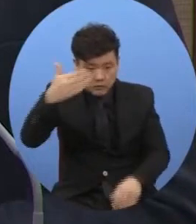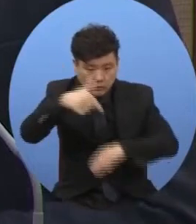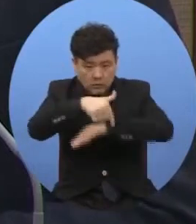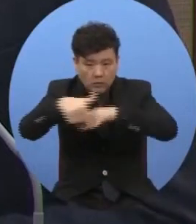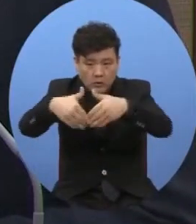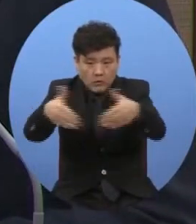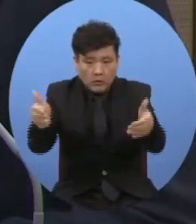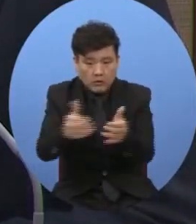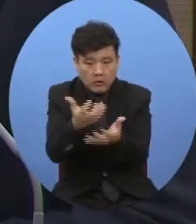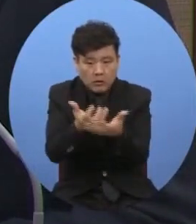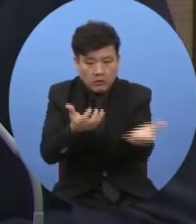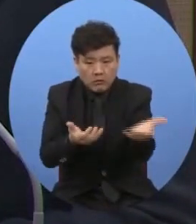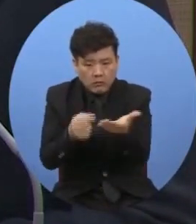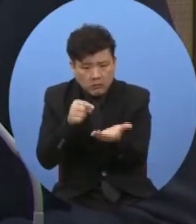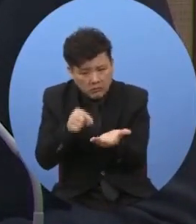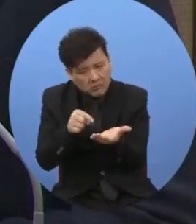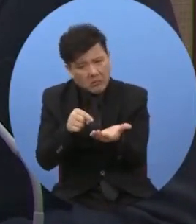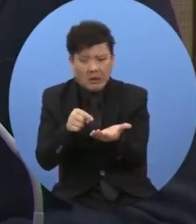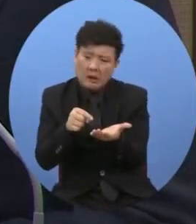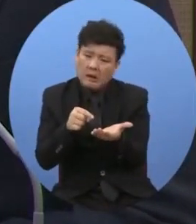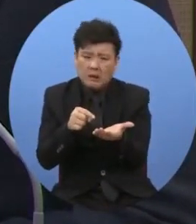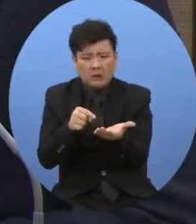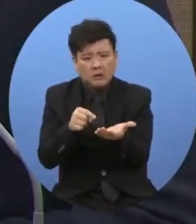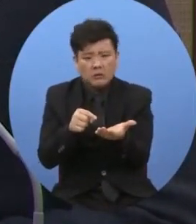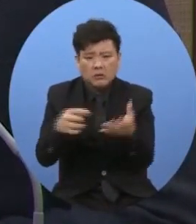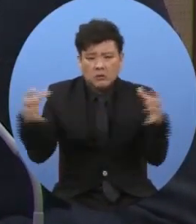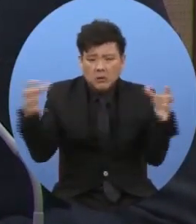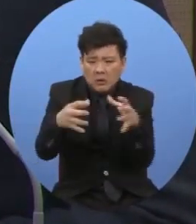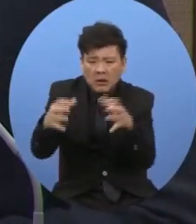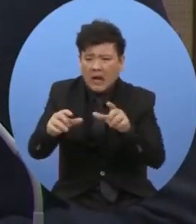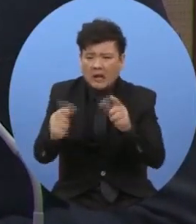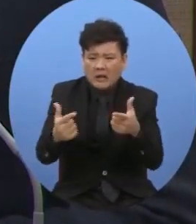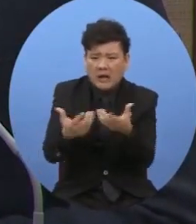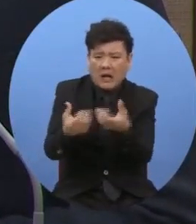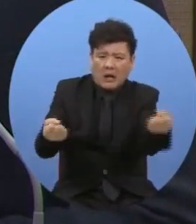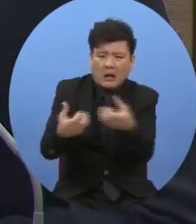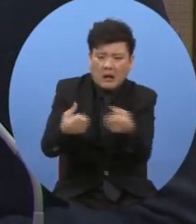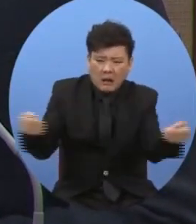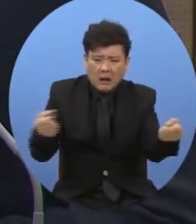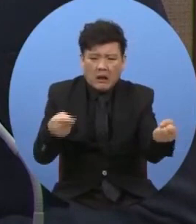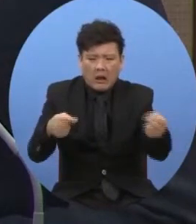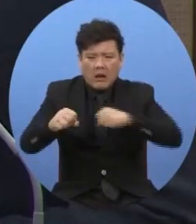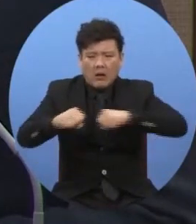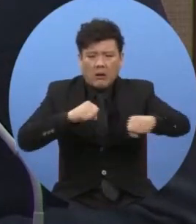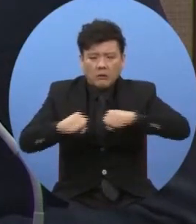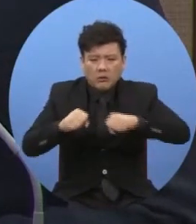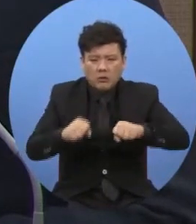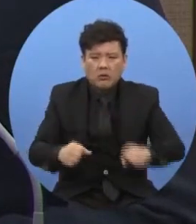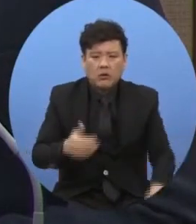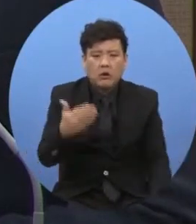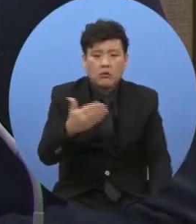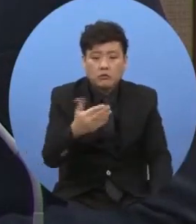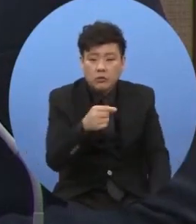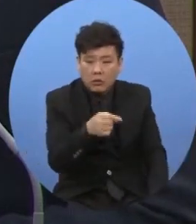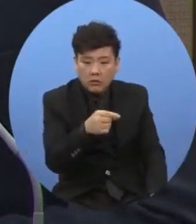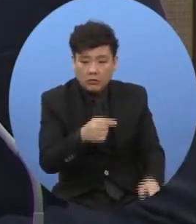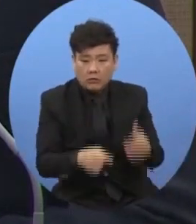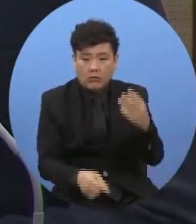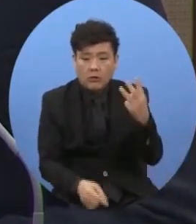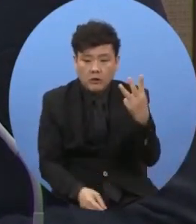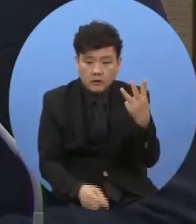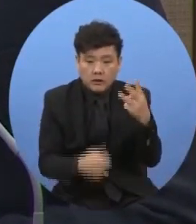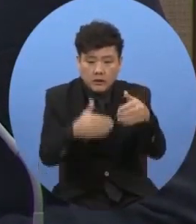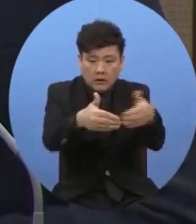보면은 좀 제각각으로 운영되고 있는 것 같아요. 지금 이제 구로 같은 경우에는 참여인원이 19명이고 분과는 3개로 운영되고